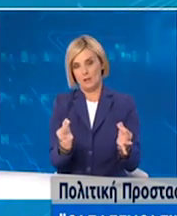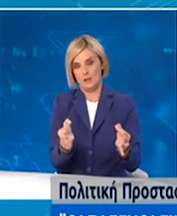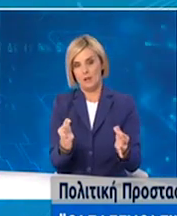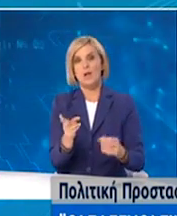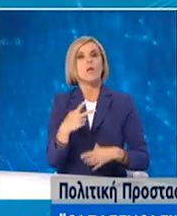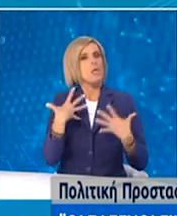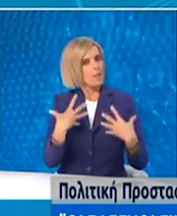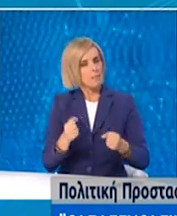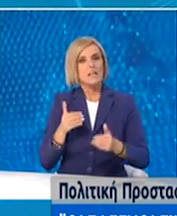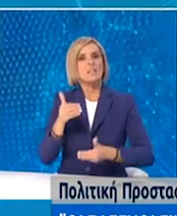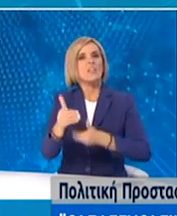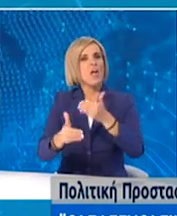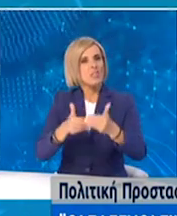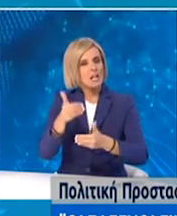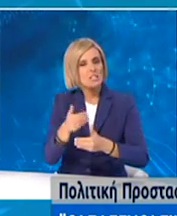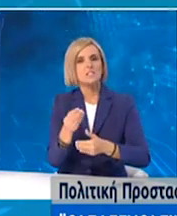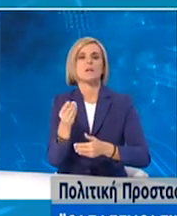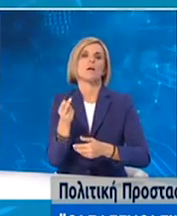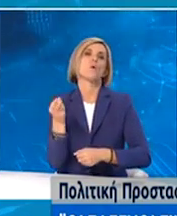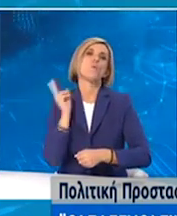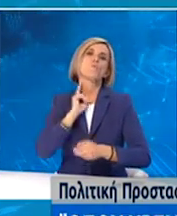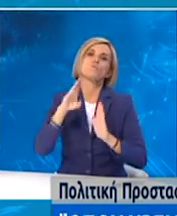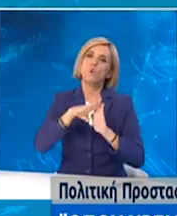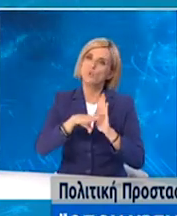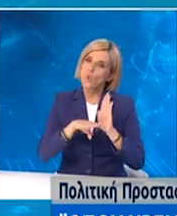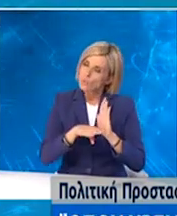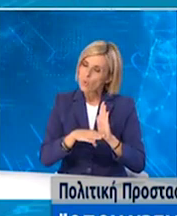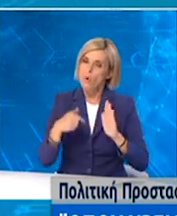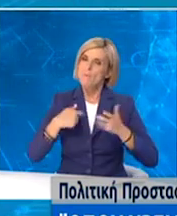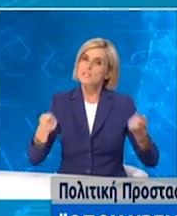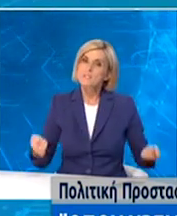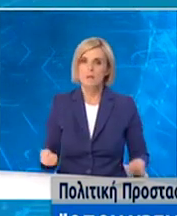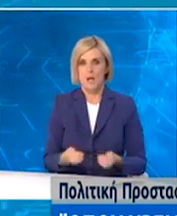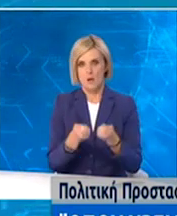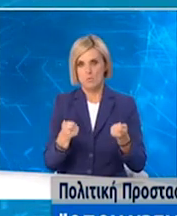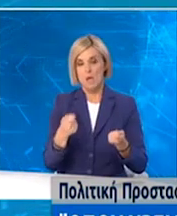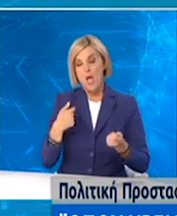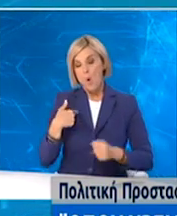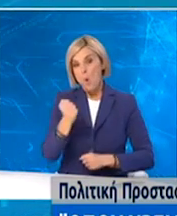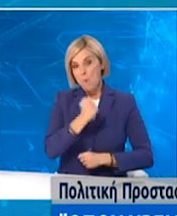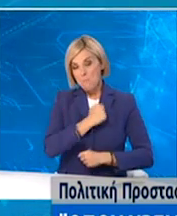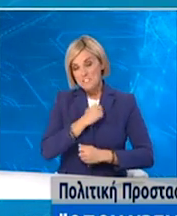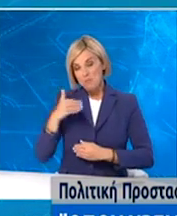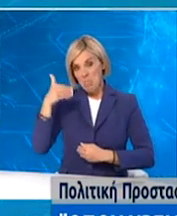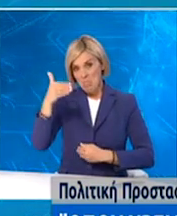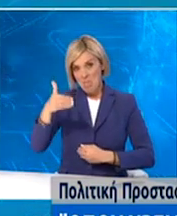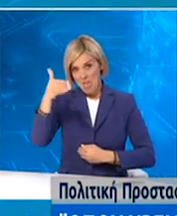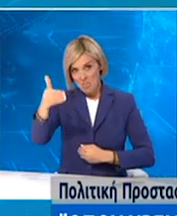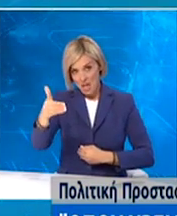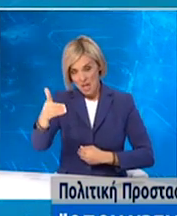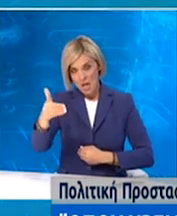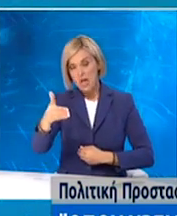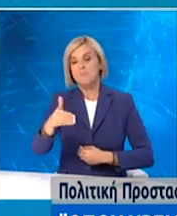διαδικασιών και πρωτοκόλων που προηγούνται για να φτάσουμε κάπου εκεί. Θεωρώ ότι πολύ δύσκολα θα πάμε σε